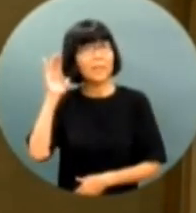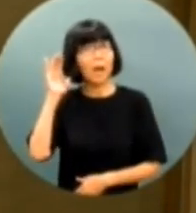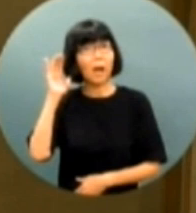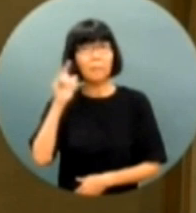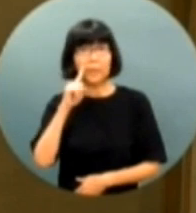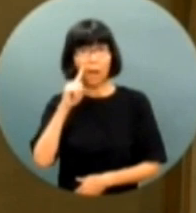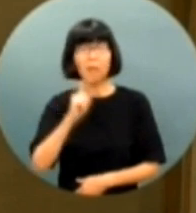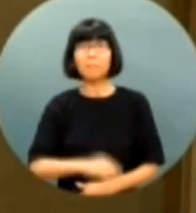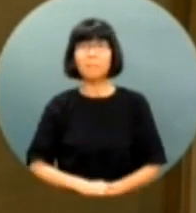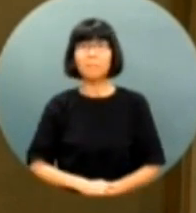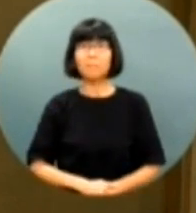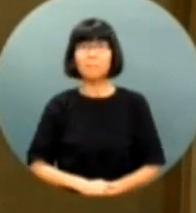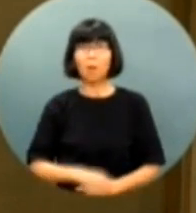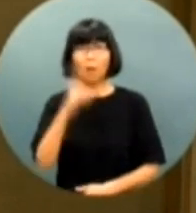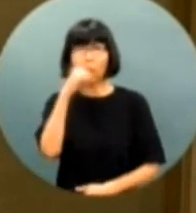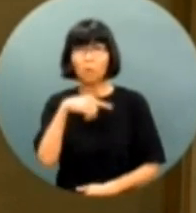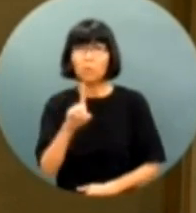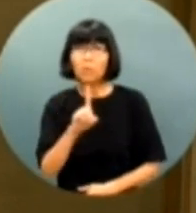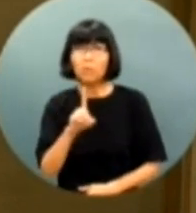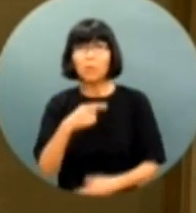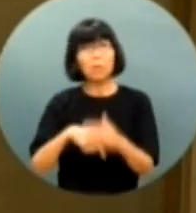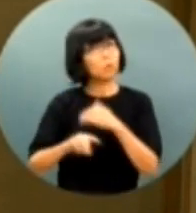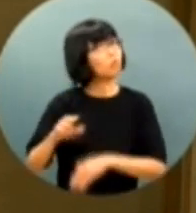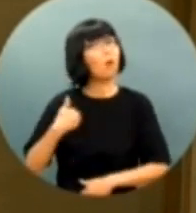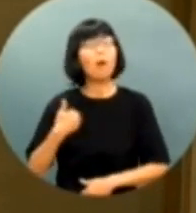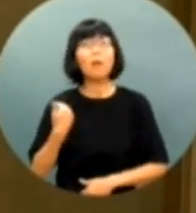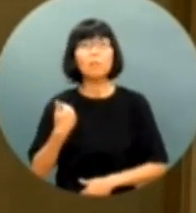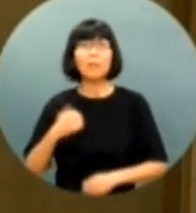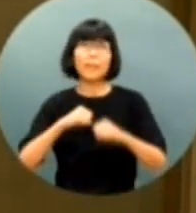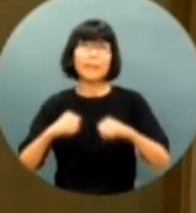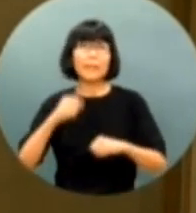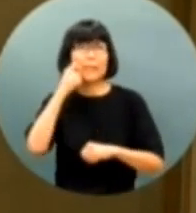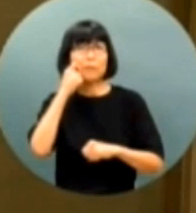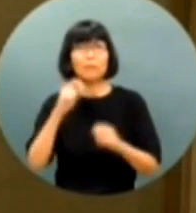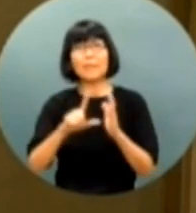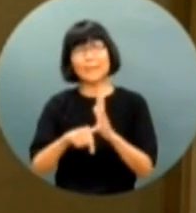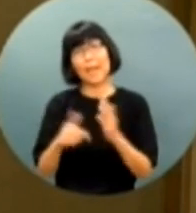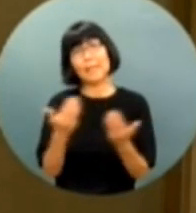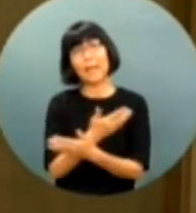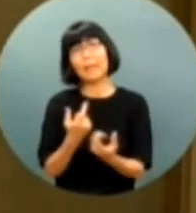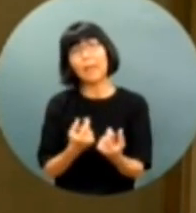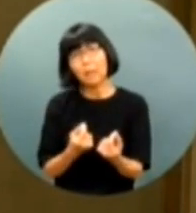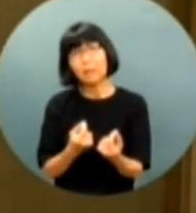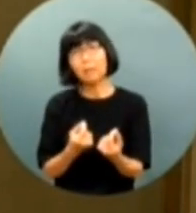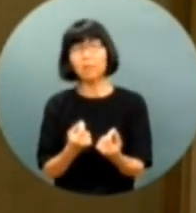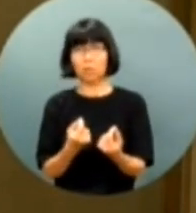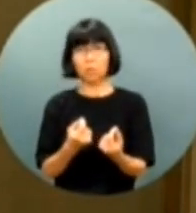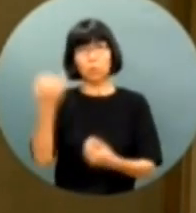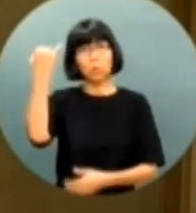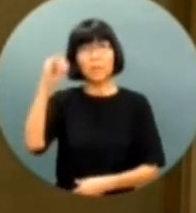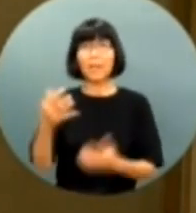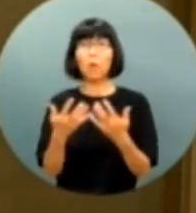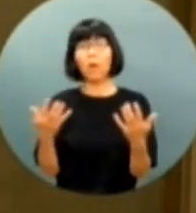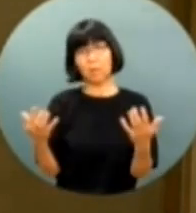どの方が何が悪いの、意味がわからん、生きにくい時代になったねというものでありました。その中で唯一ね、プレッシャーに感じる人もい